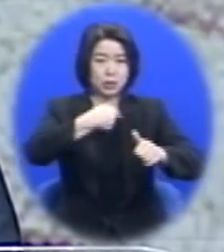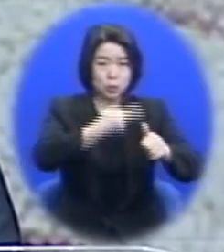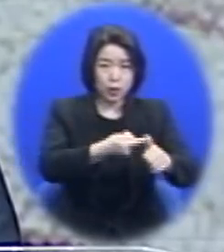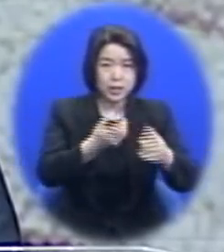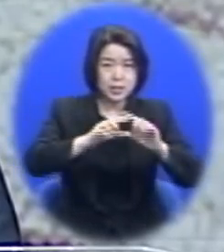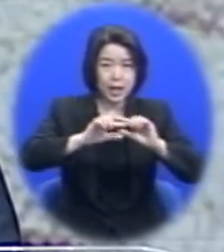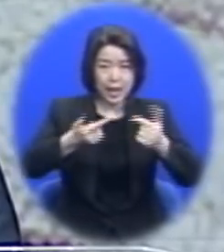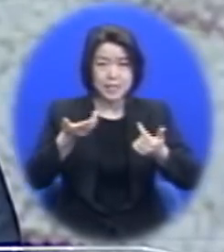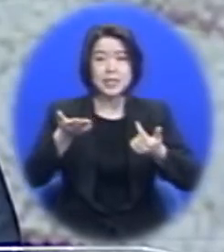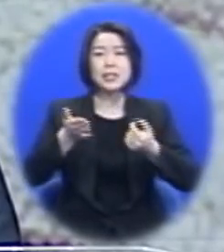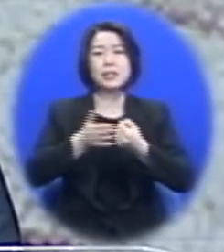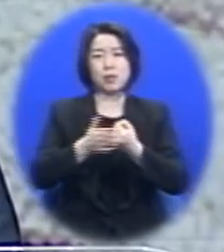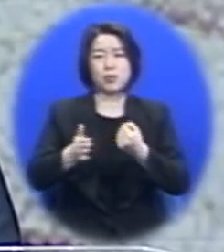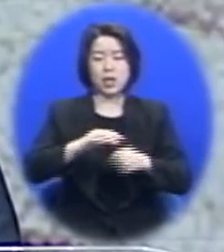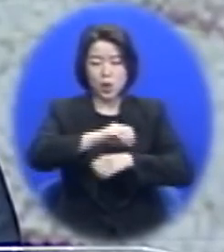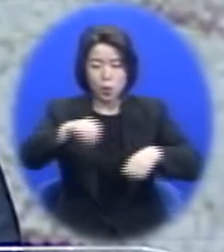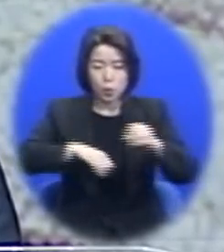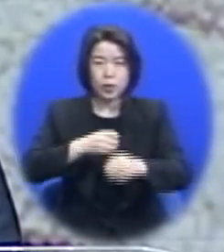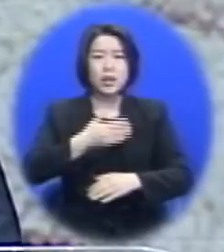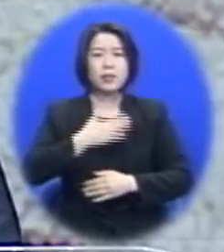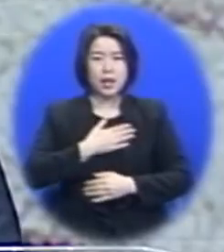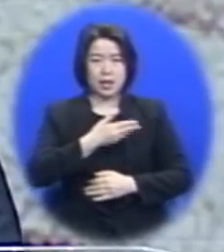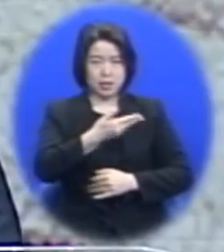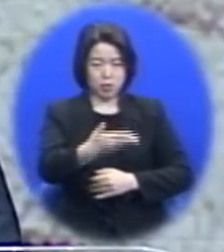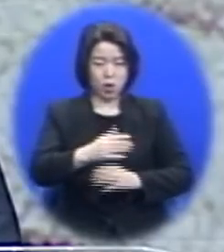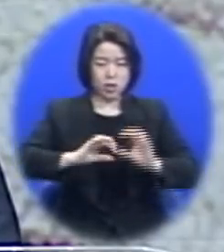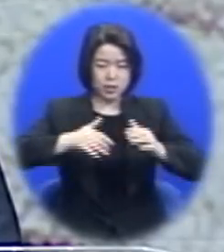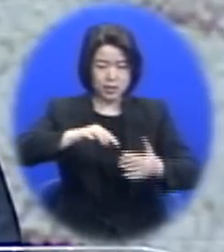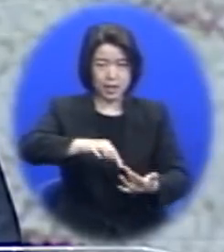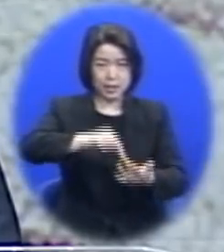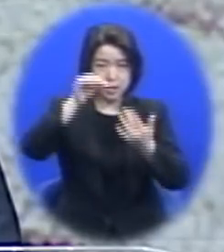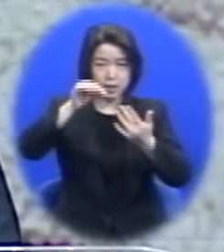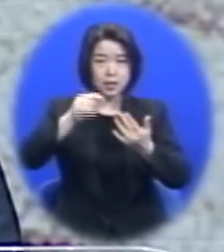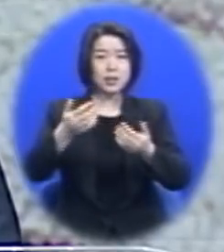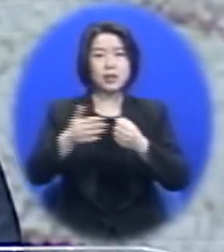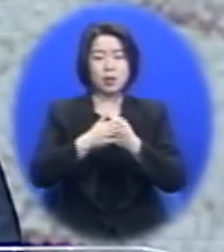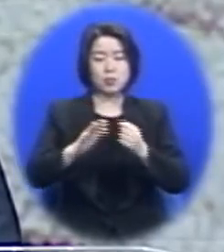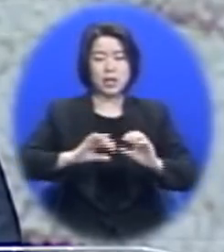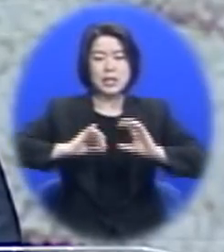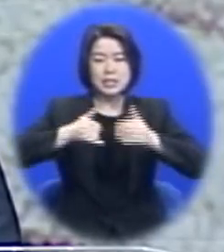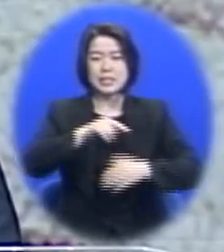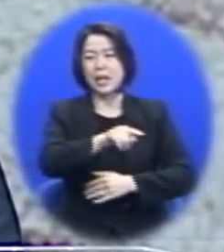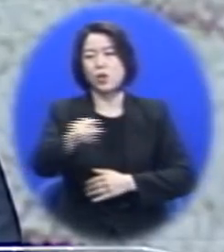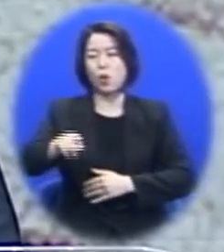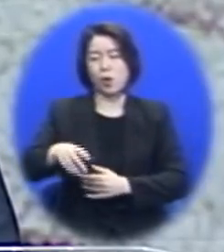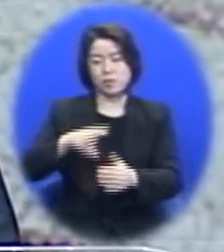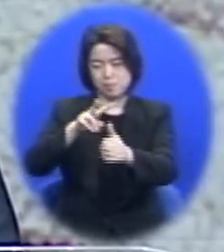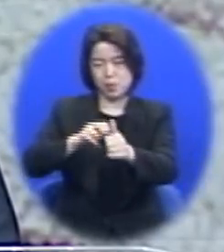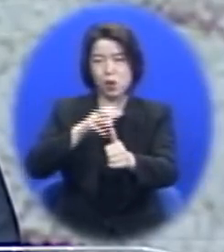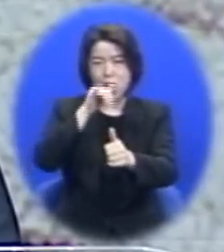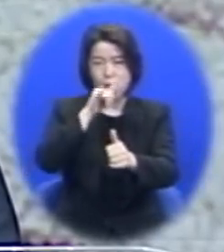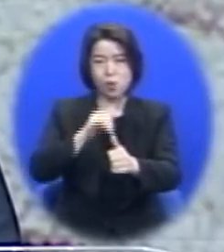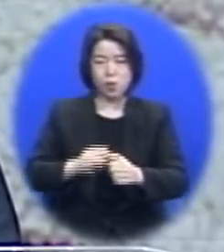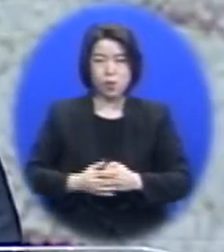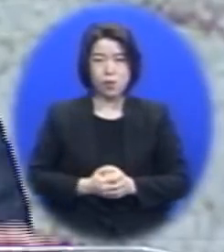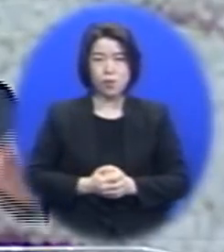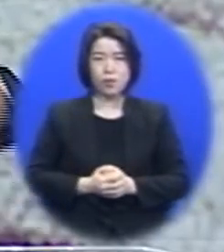내가 너희를 세상에서 택하여 있기 때문에 세상이 너희를 미워하는 이라